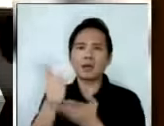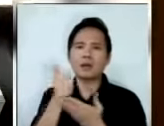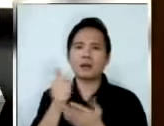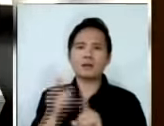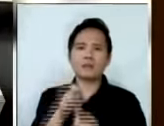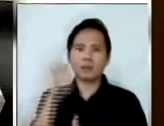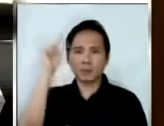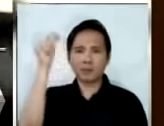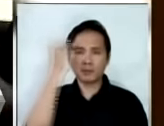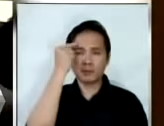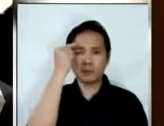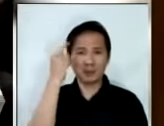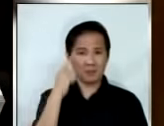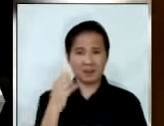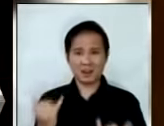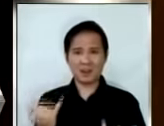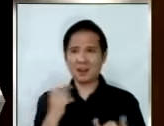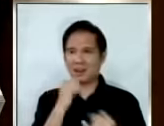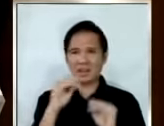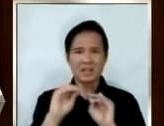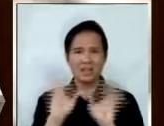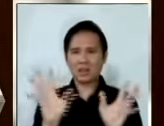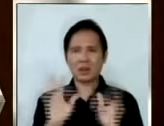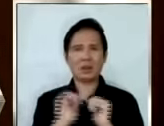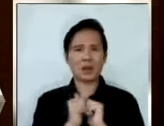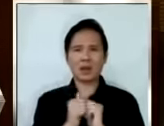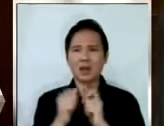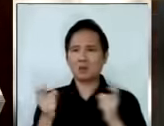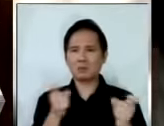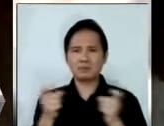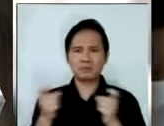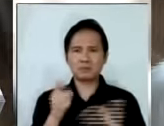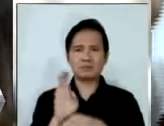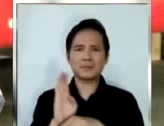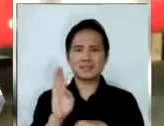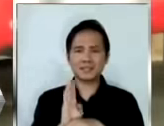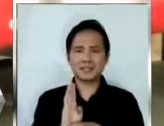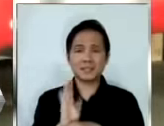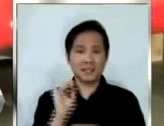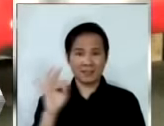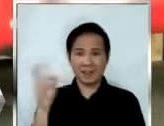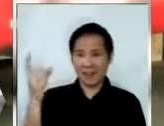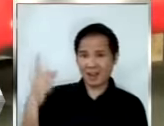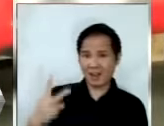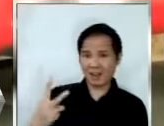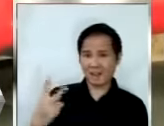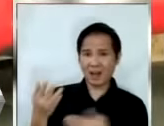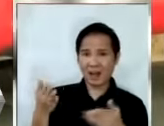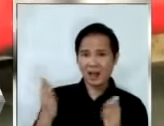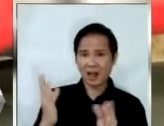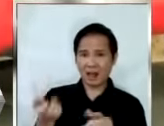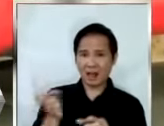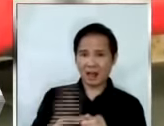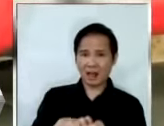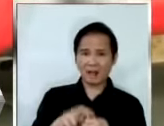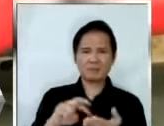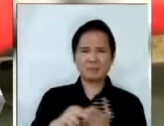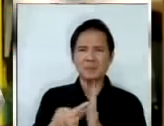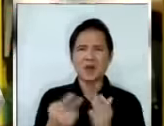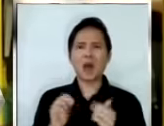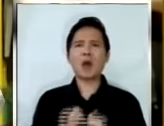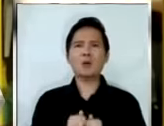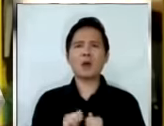paano sila makapagpapatuloy ng operasyon kung kalahati lang ng kapasidad ang kanilang maisasakay. Nauna na nag-anunsyo ang Victory Liner na